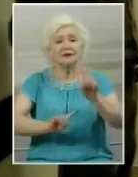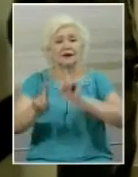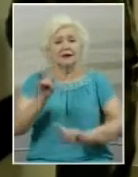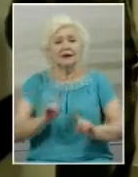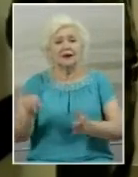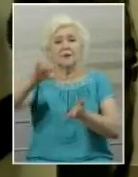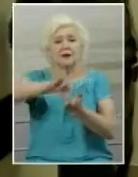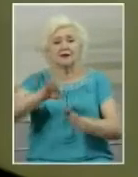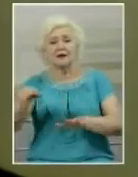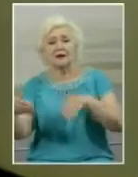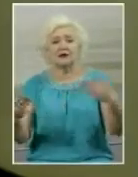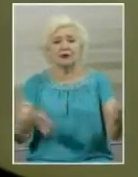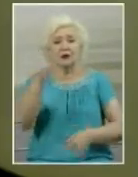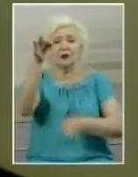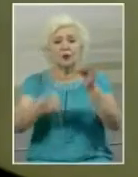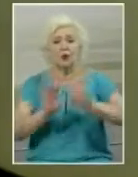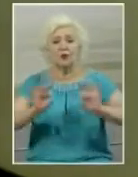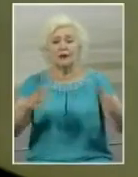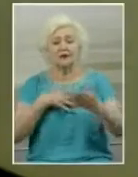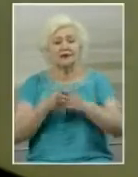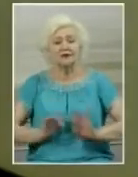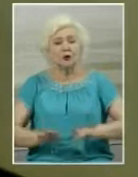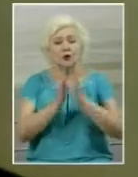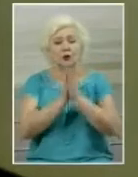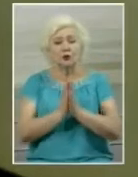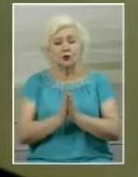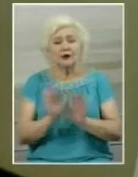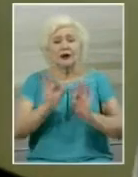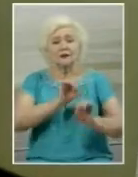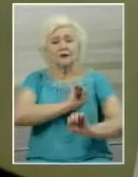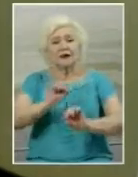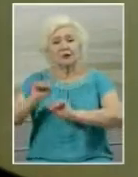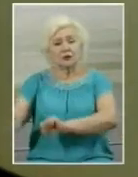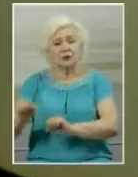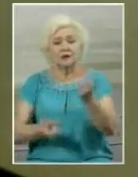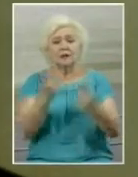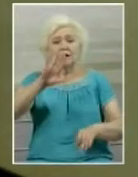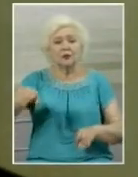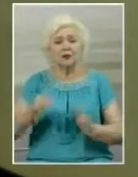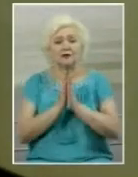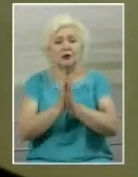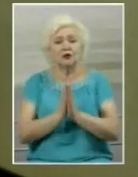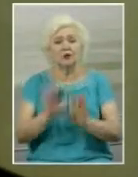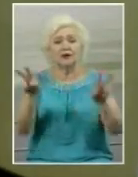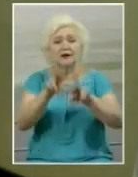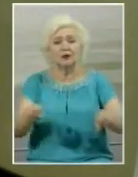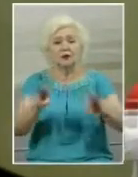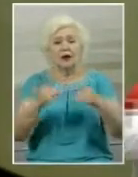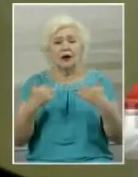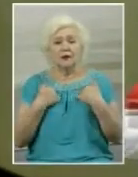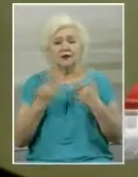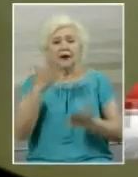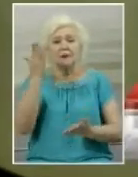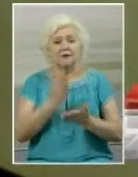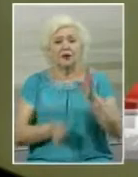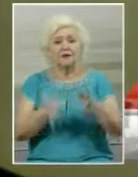представники сторін процесу пояснюють нам свої дії. Клопотання правозахисників з'явилося після клопотання слідчих. Є певна процедура,